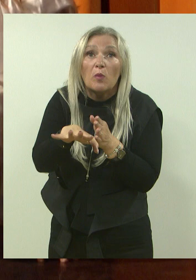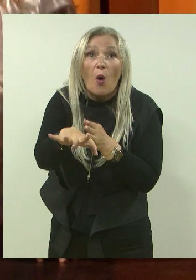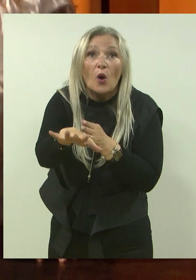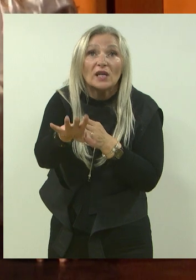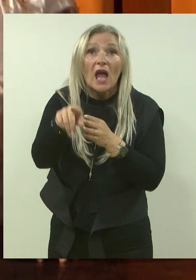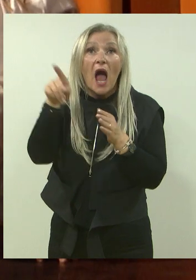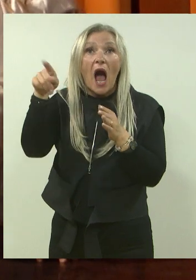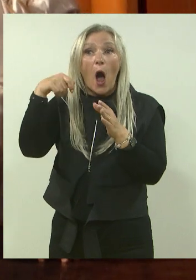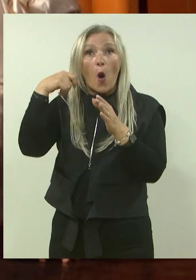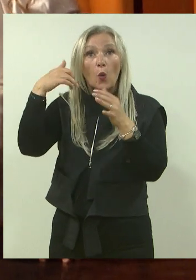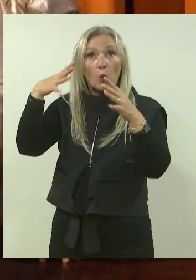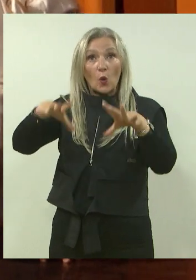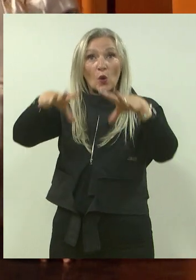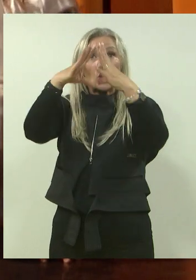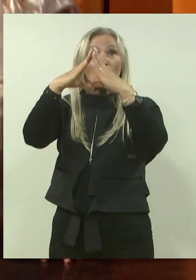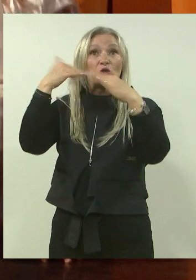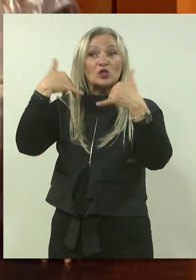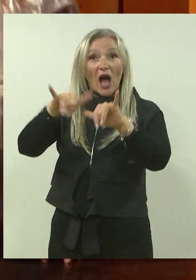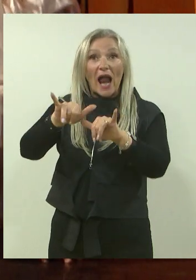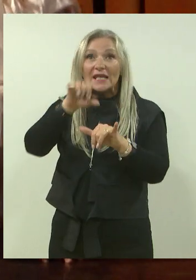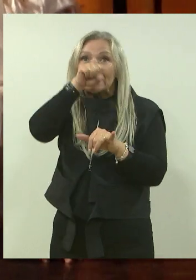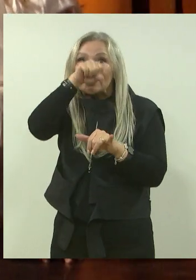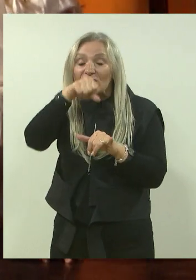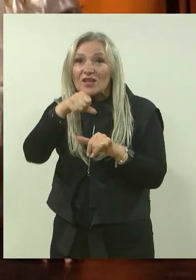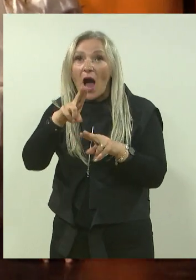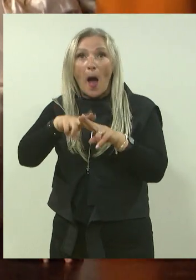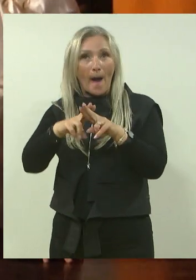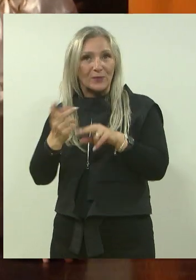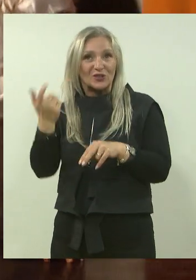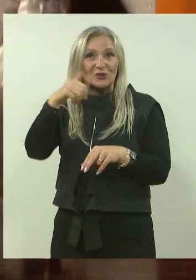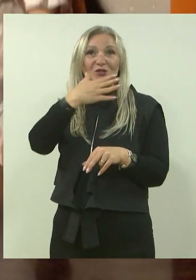devetero prasci. Tam je ka nas. A došla bu i lepa Mara.